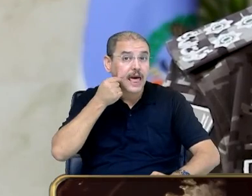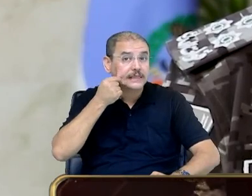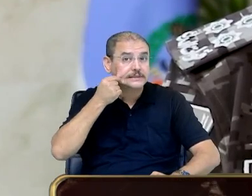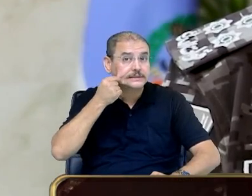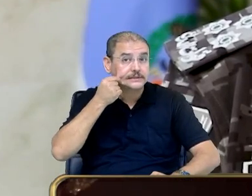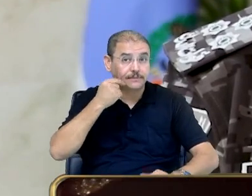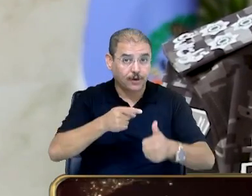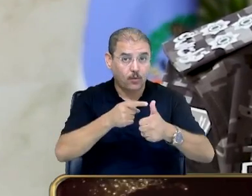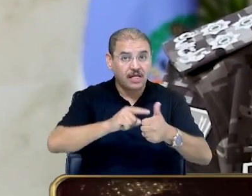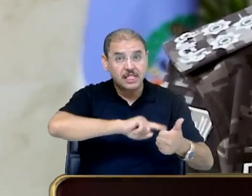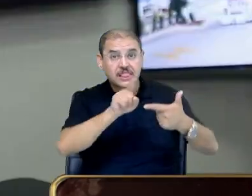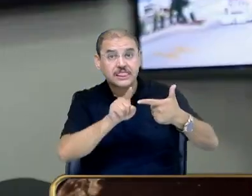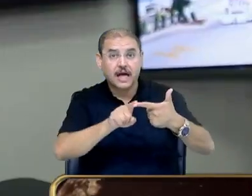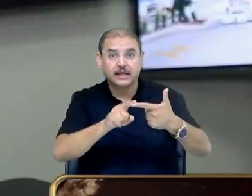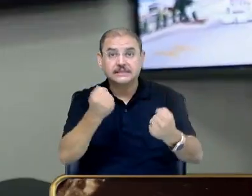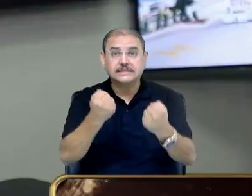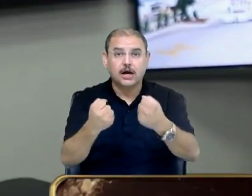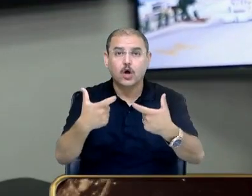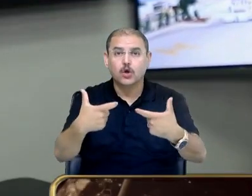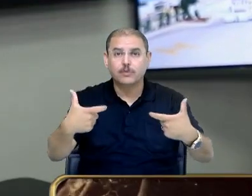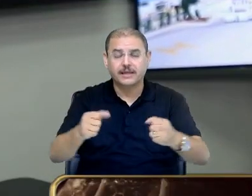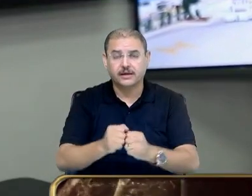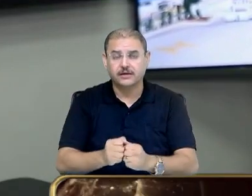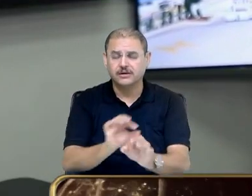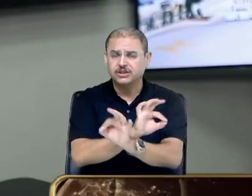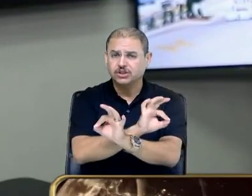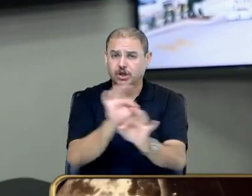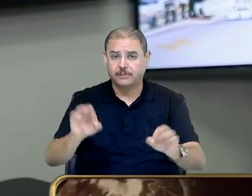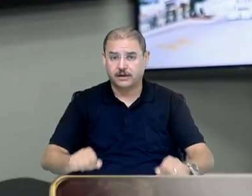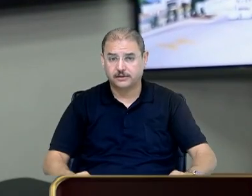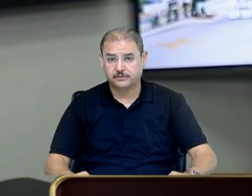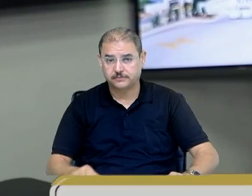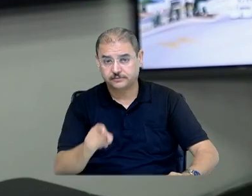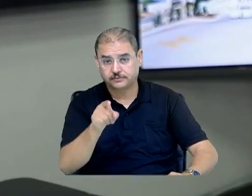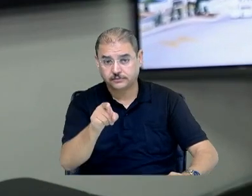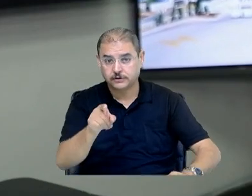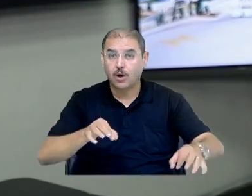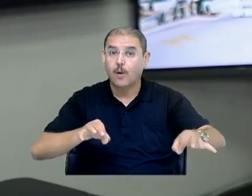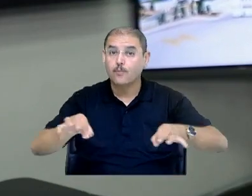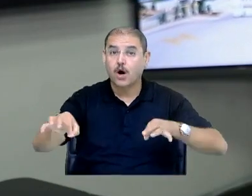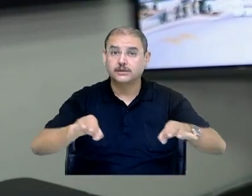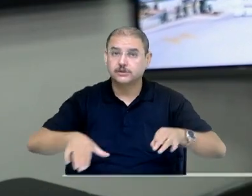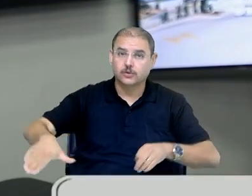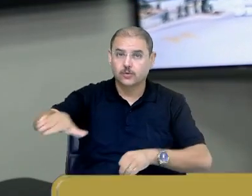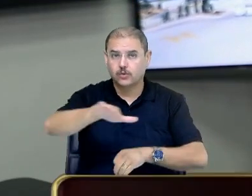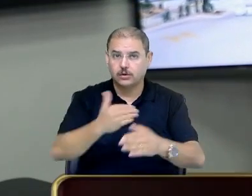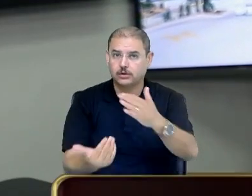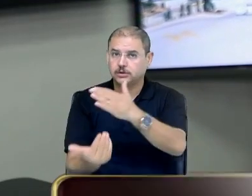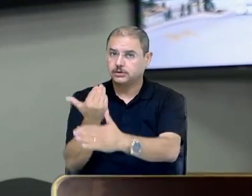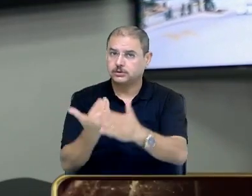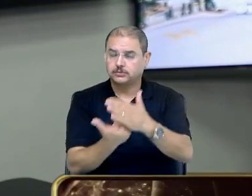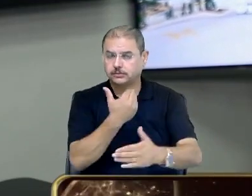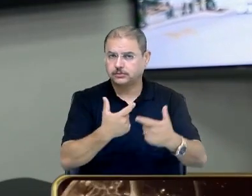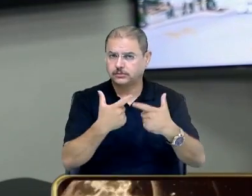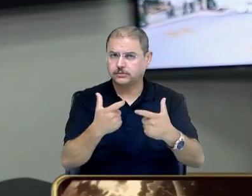الاليات محور التجهيزات والمهمات هذه الانظمه والتطبيقات تم بنائها وتشغيلها على اليات تكتيكي عملياتيه ما يسمى